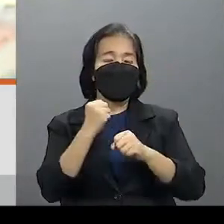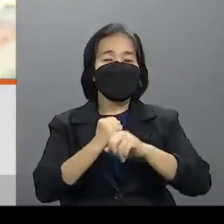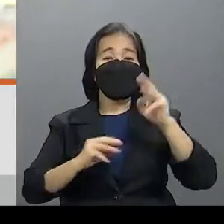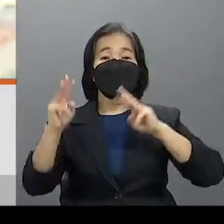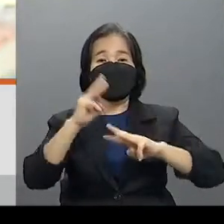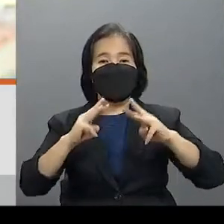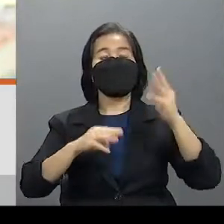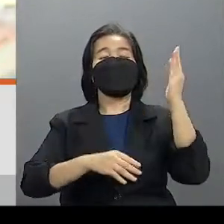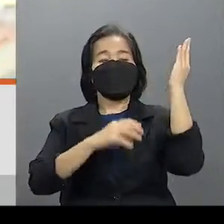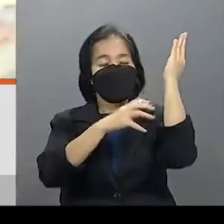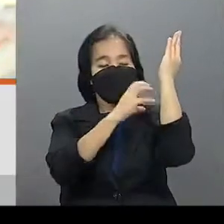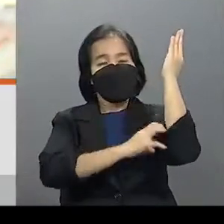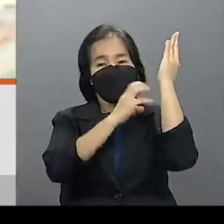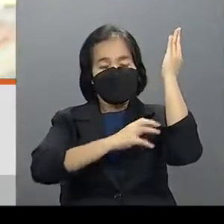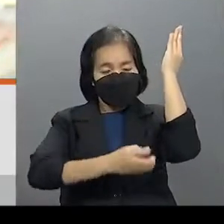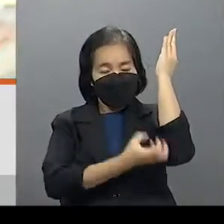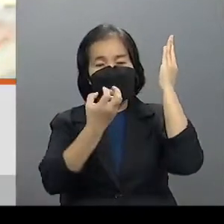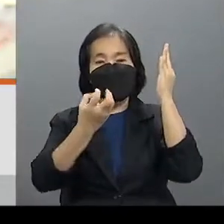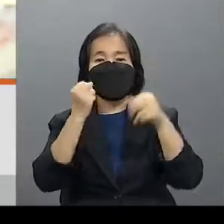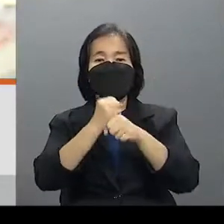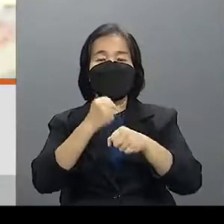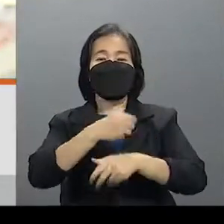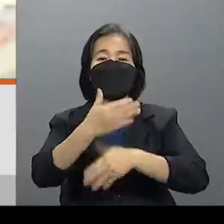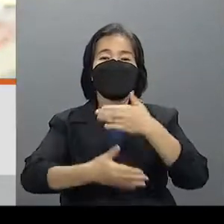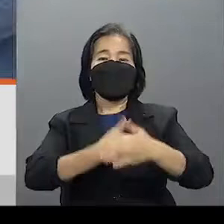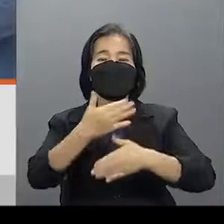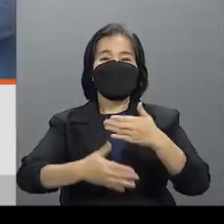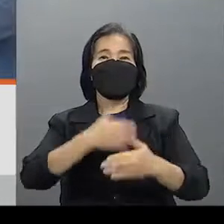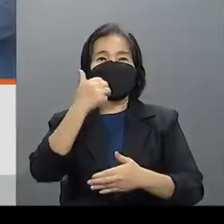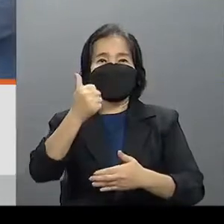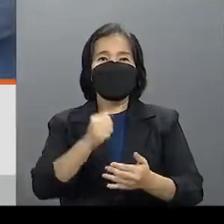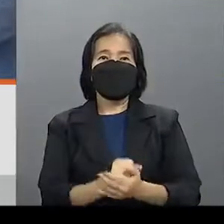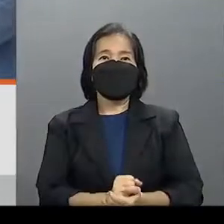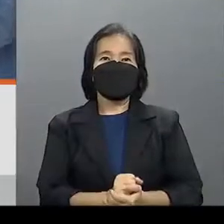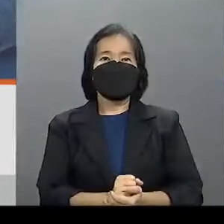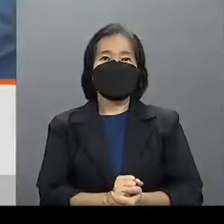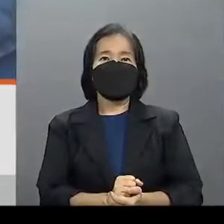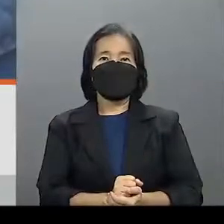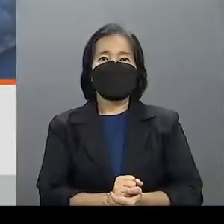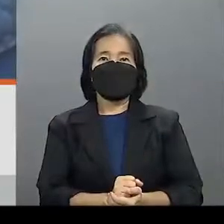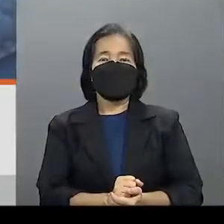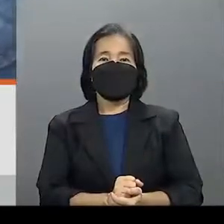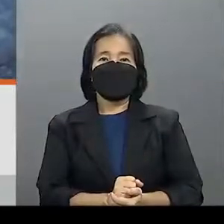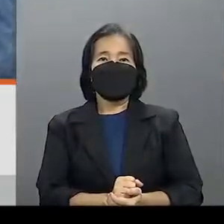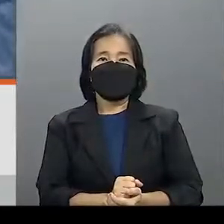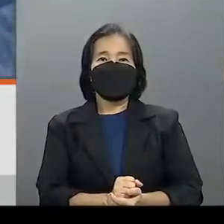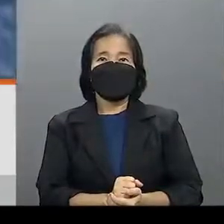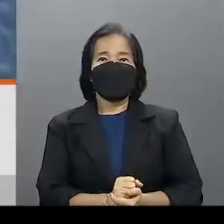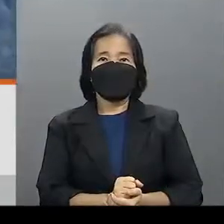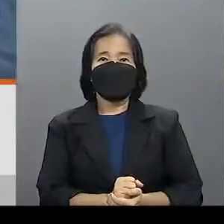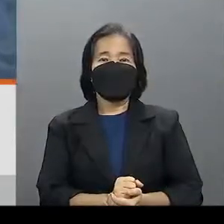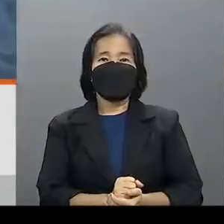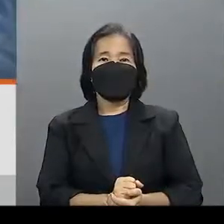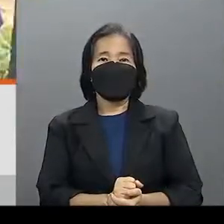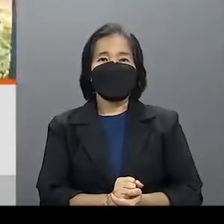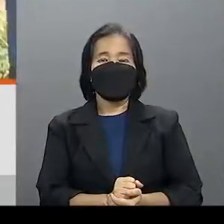ายเอามาขายมันจะขายดีกว่าช่วงตอนมีเยอะๆไงคะ สองคืนแล้วก็ออกมาคุกเกลือ ด้านนายสุพลจันอ้ว